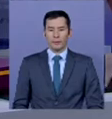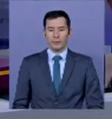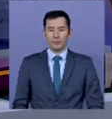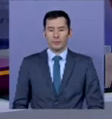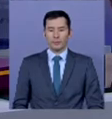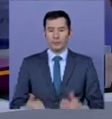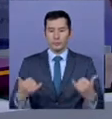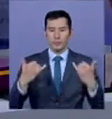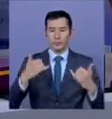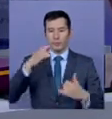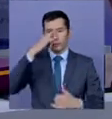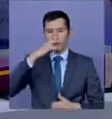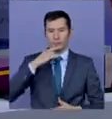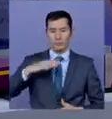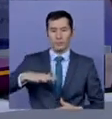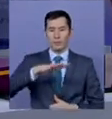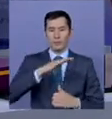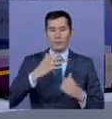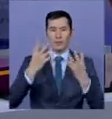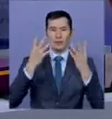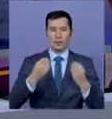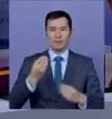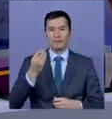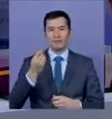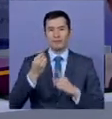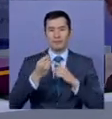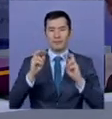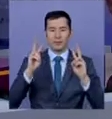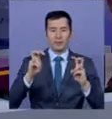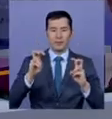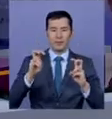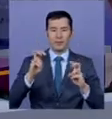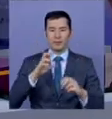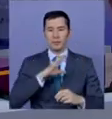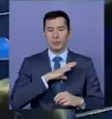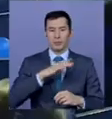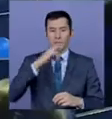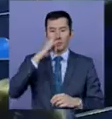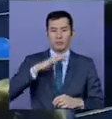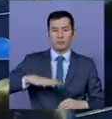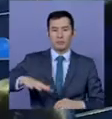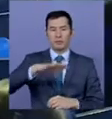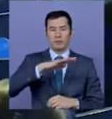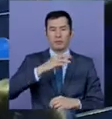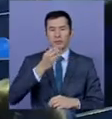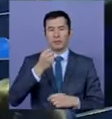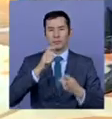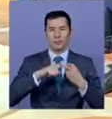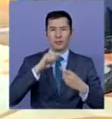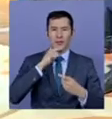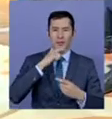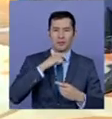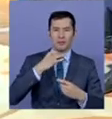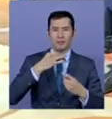Бүгін Қазақстанның ұлттық валюта күні. Осыған орай Алматыда капиталмен жұмыс істейтін еліміздің барлық қаржыгерлері нарық және